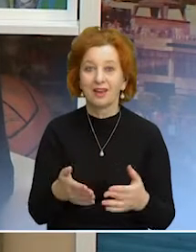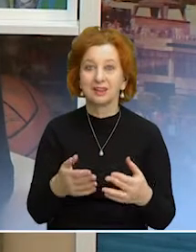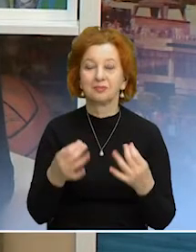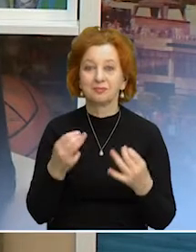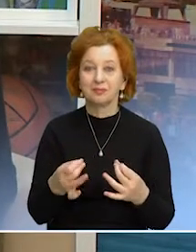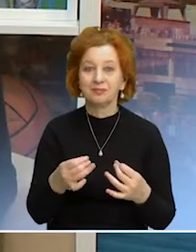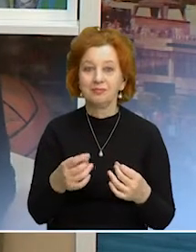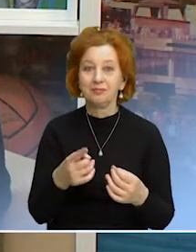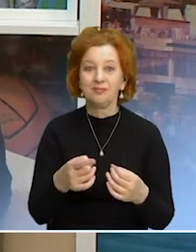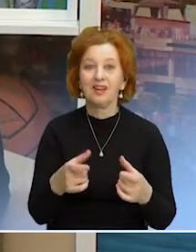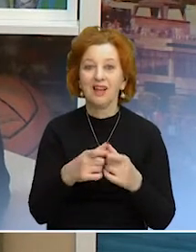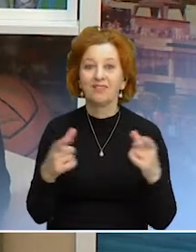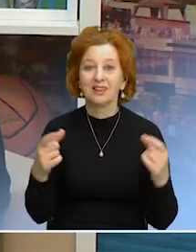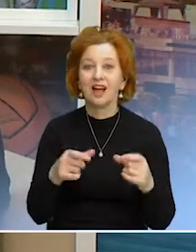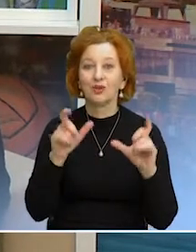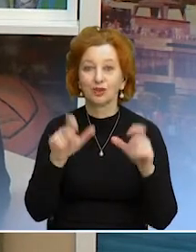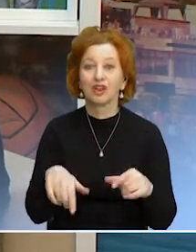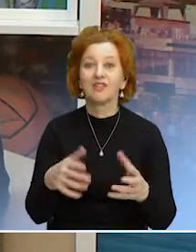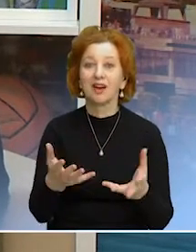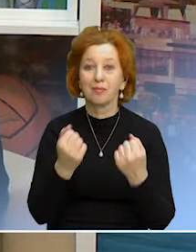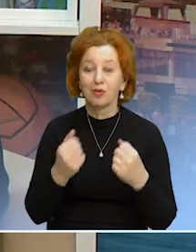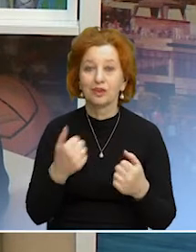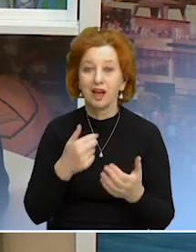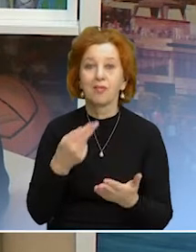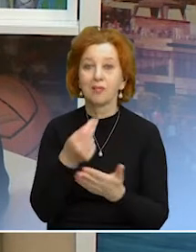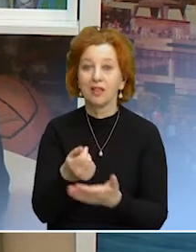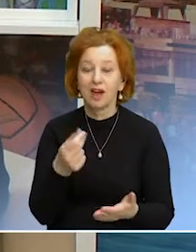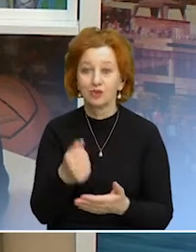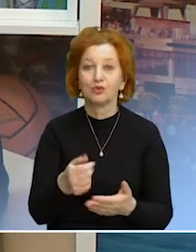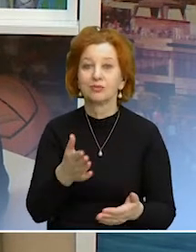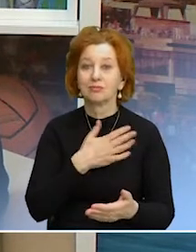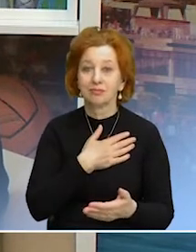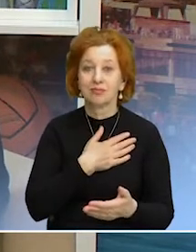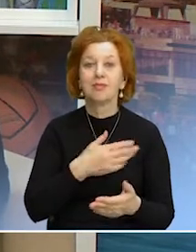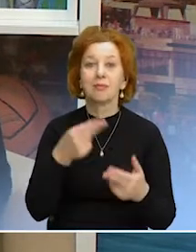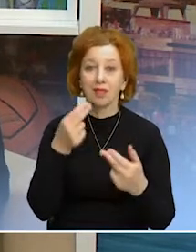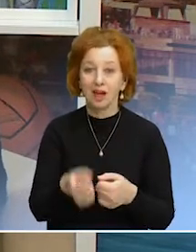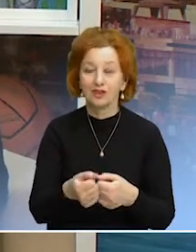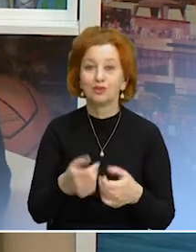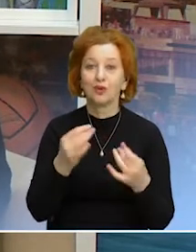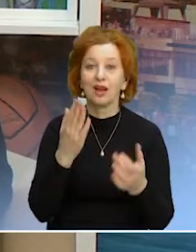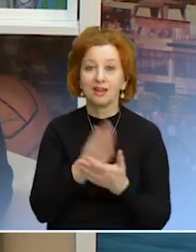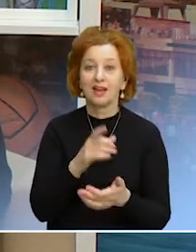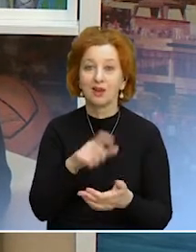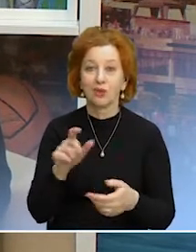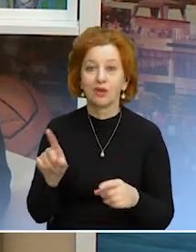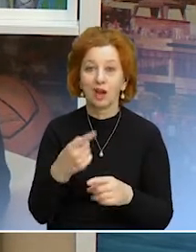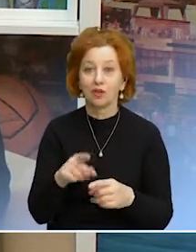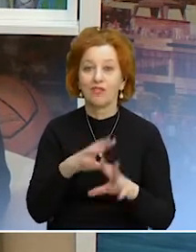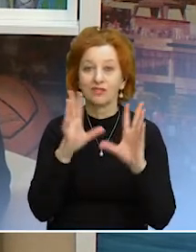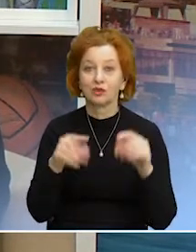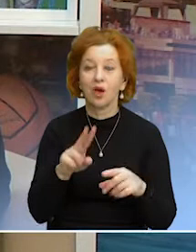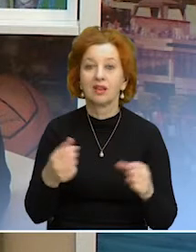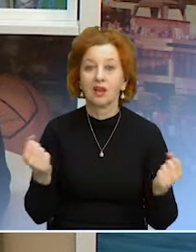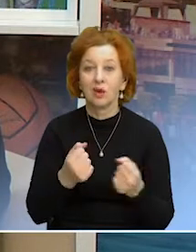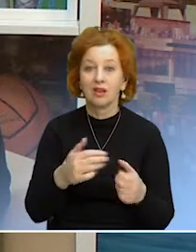Ну, давайте, да. Квитанцию получил человек, да? Я-то плачу. Я честно, положа руку на сердце, плачу. Но есть те люди, которые считают,